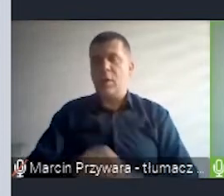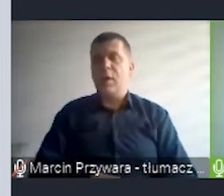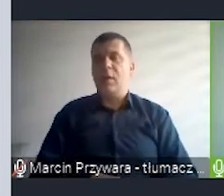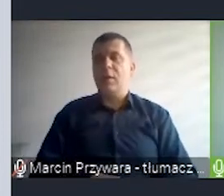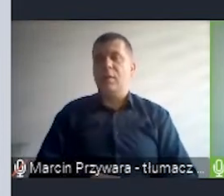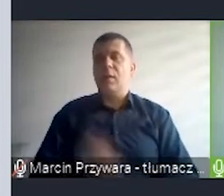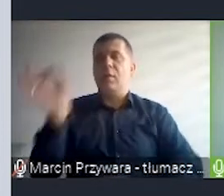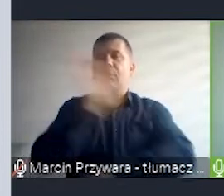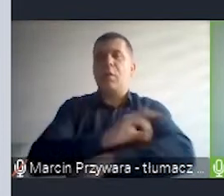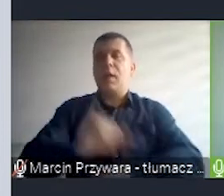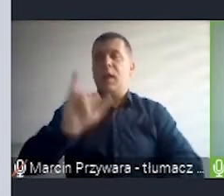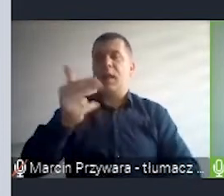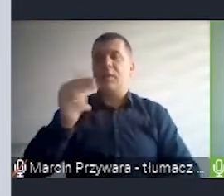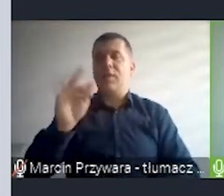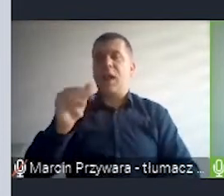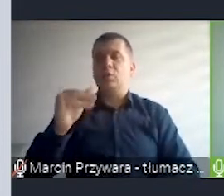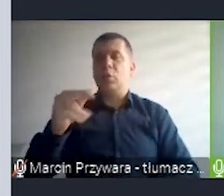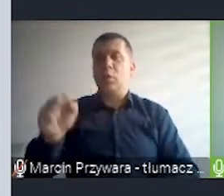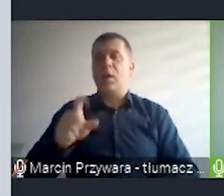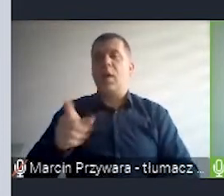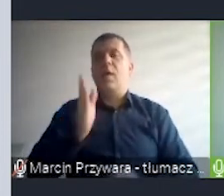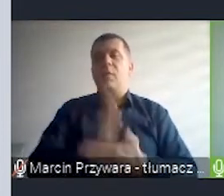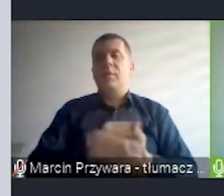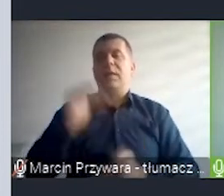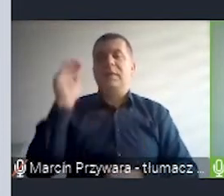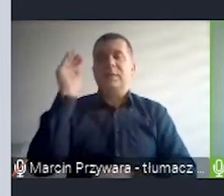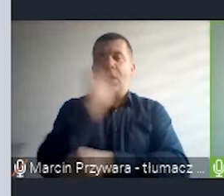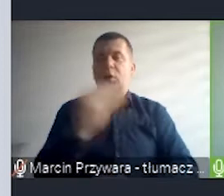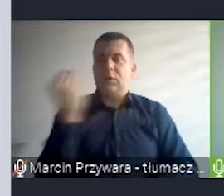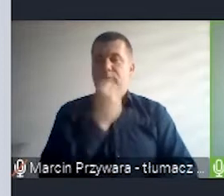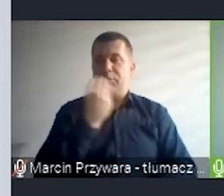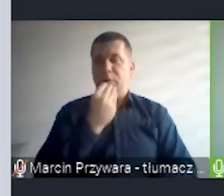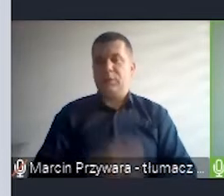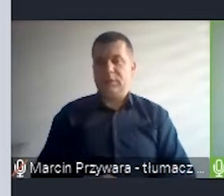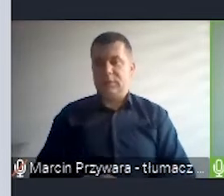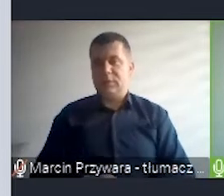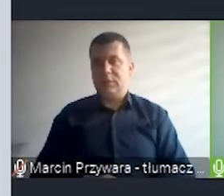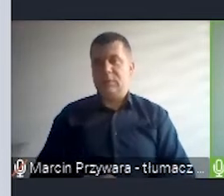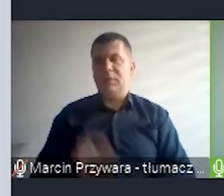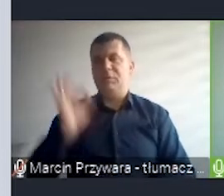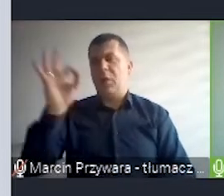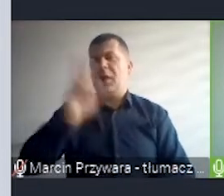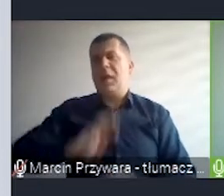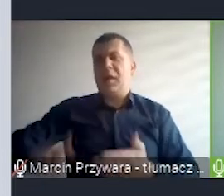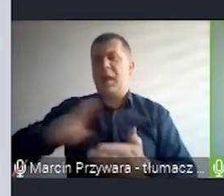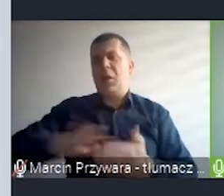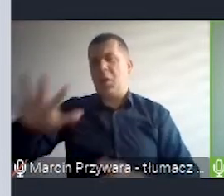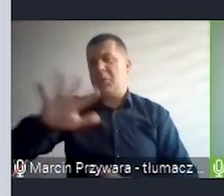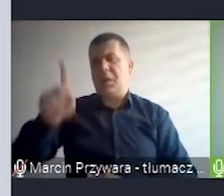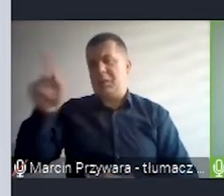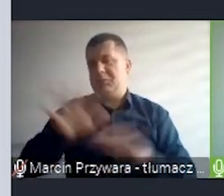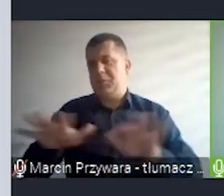na projekcie infrastrukturalnym w województwie zachodniopomorskim. Ale to jakieś ich regionalne podejście, bo to